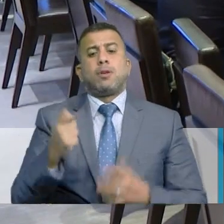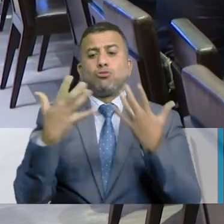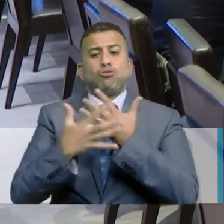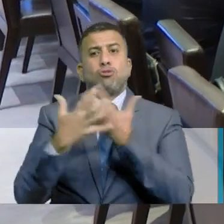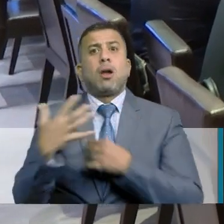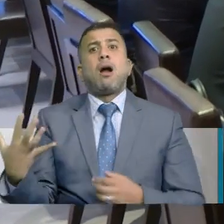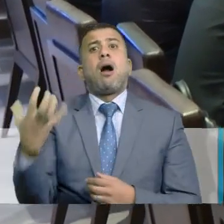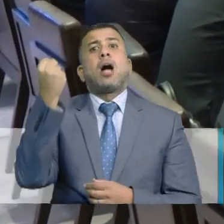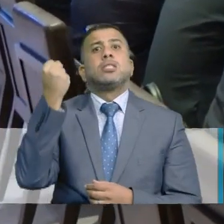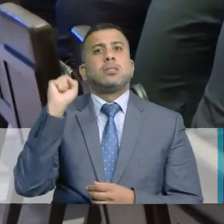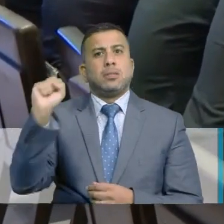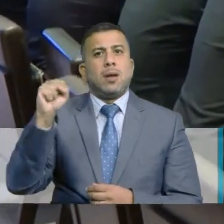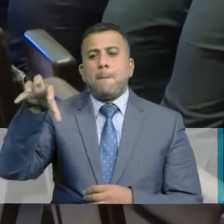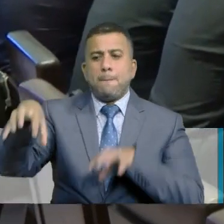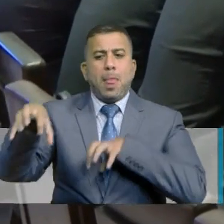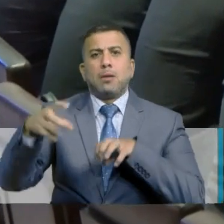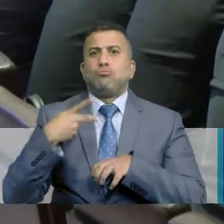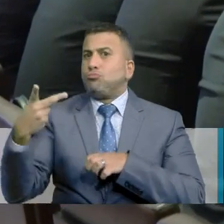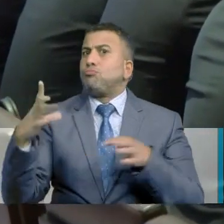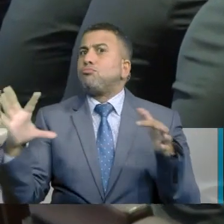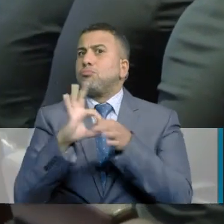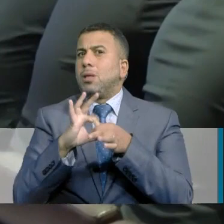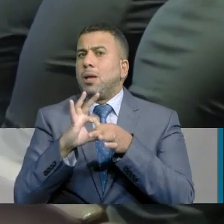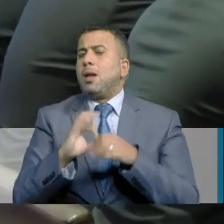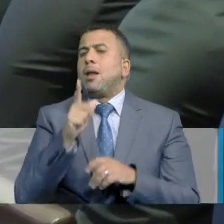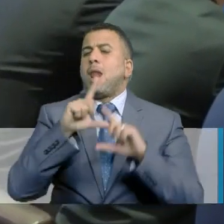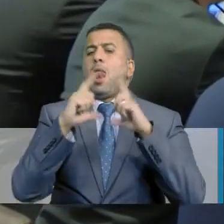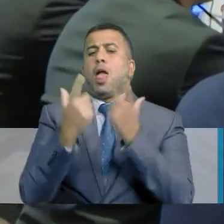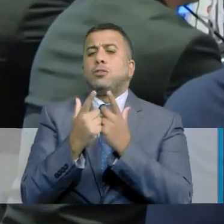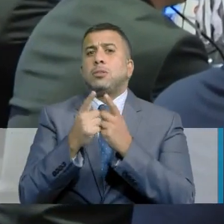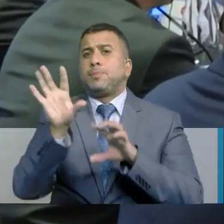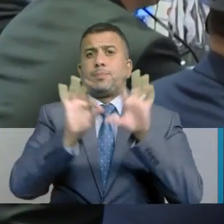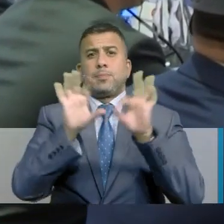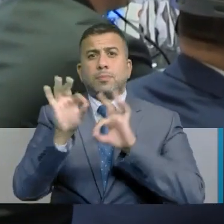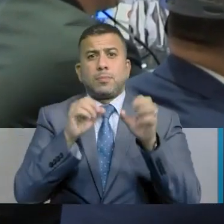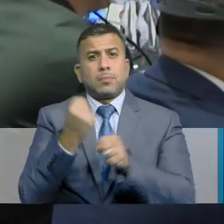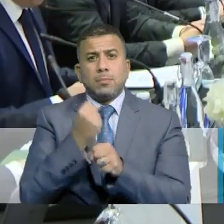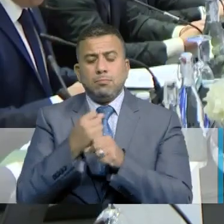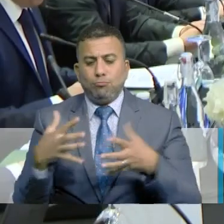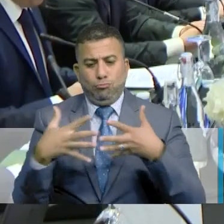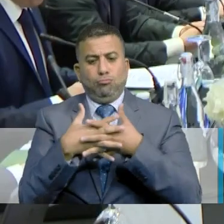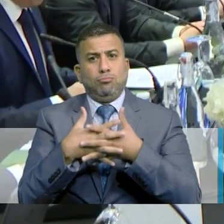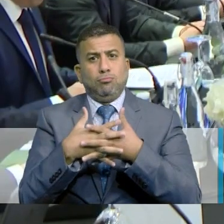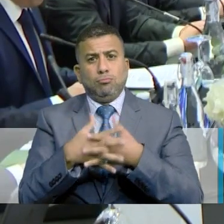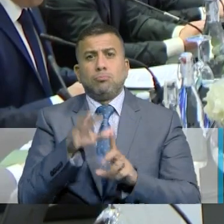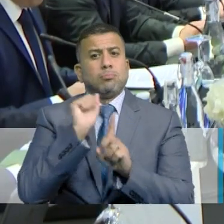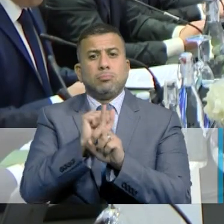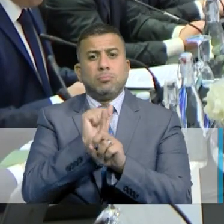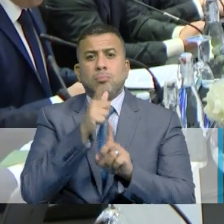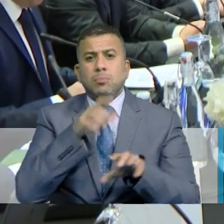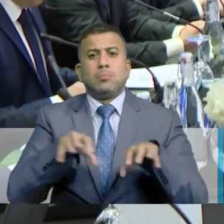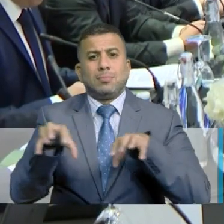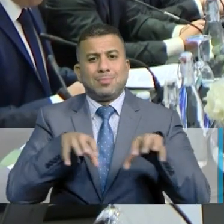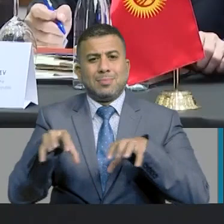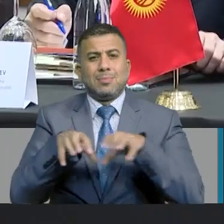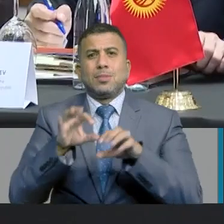وممثلين القطاع الخاص من البلدين واوسط اللجنه بتشكيل فريق عمل مشترك يختص بتنسيق